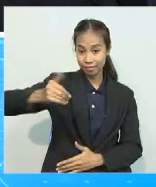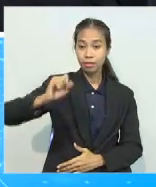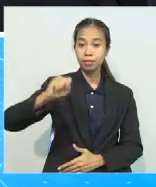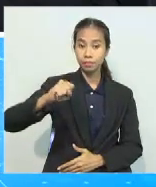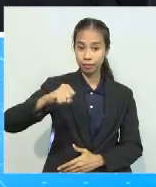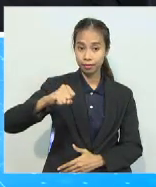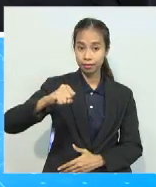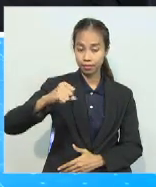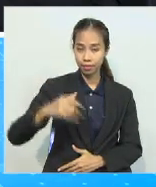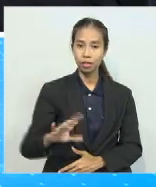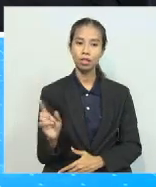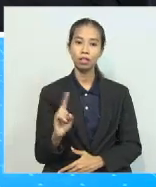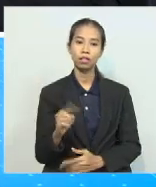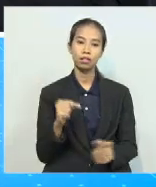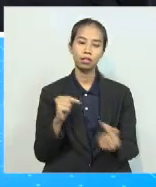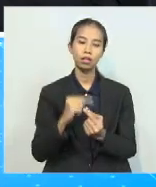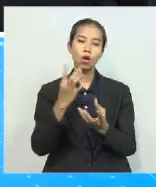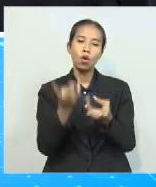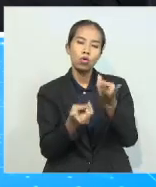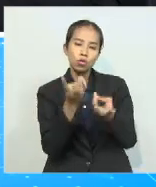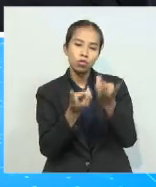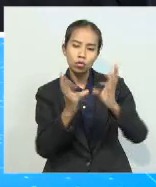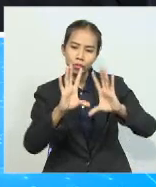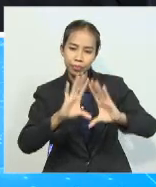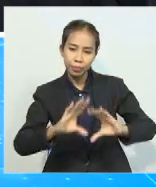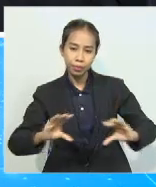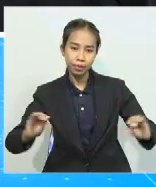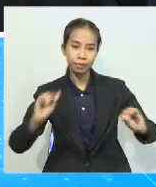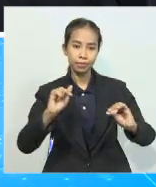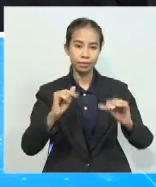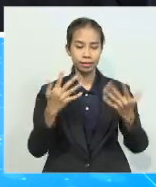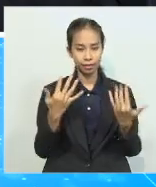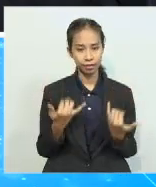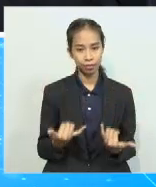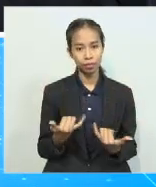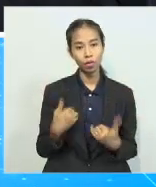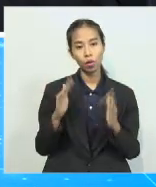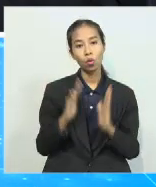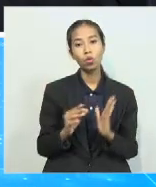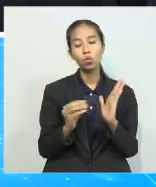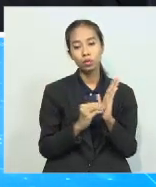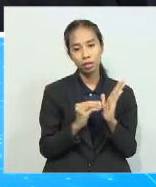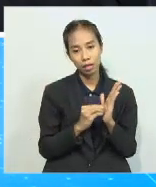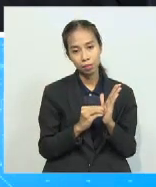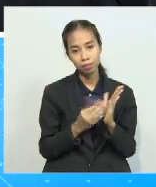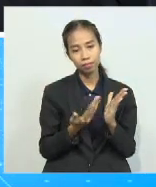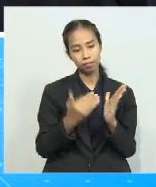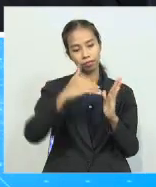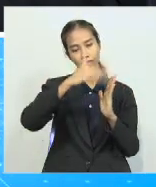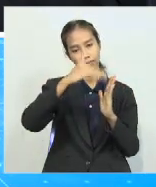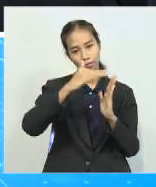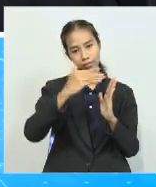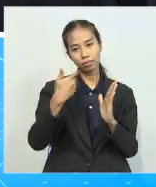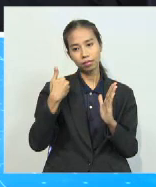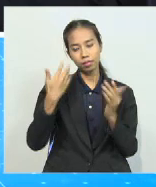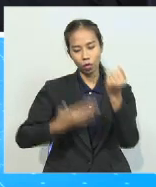ครนอกจากอากาศดีจากเรื่องของฝุ่นละอองอะไรต่างๆที่หลายคนกังวลแล้วอย่างนี้คนในกรุงเทพหรือว่าคนที่อยู่ตอนบนของประ